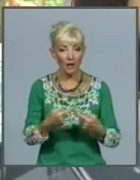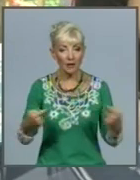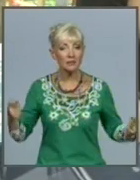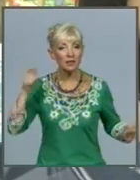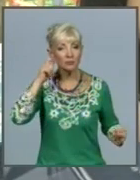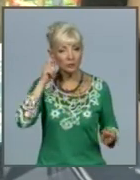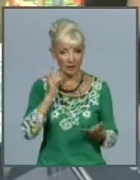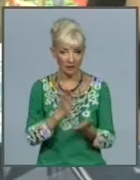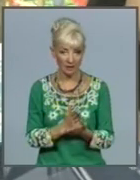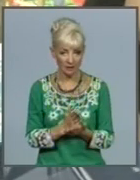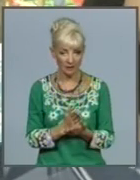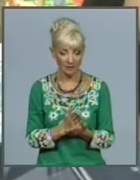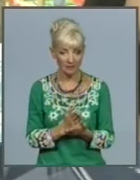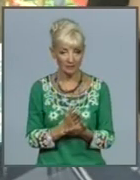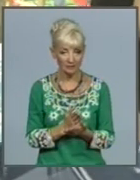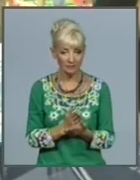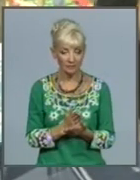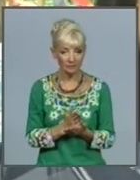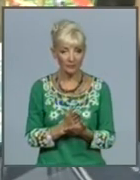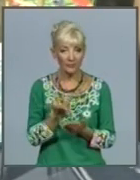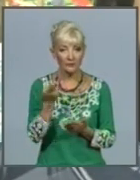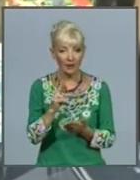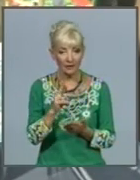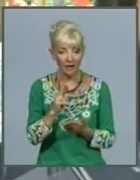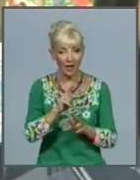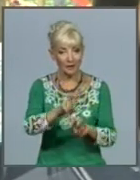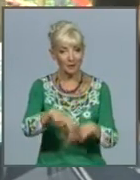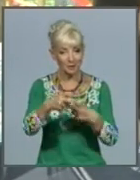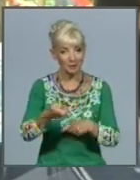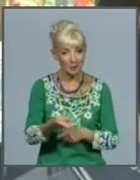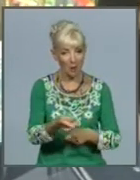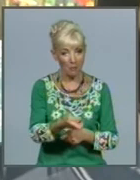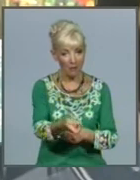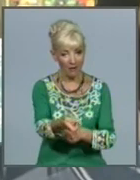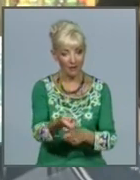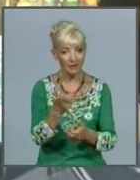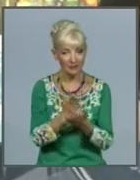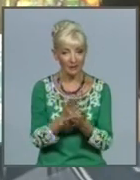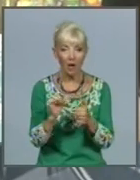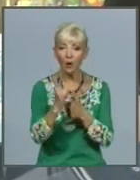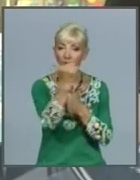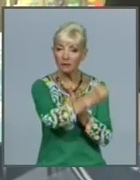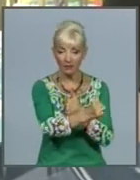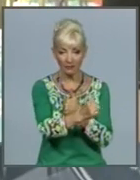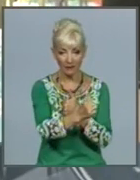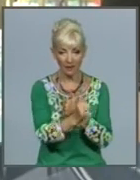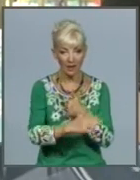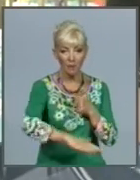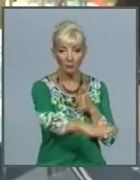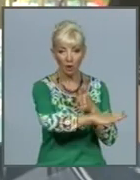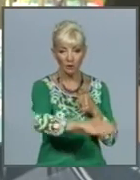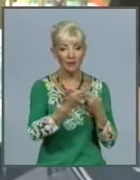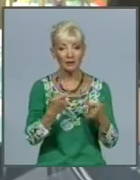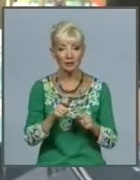Вот. Для собак это очень важно, то, что сделали отдельную совершенно площадку, где собаки отдельно от